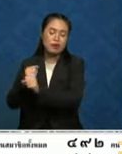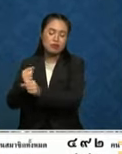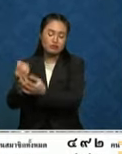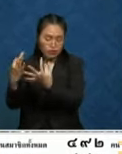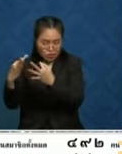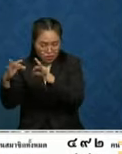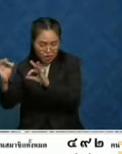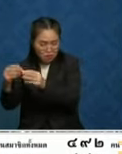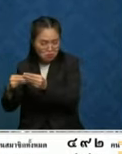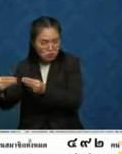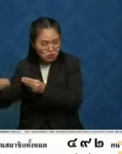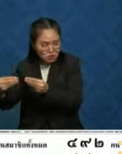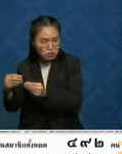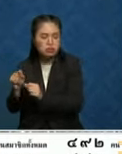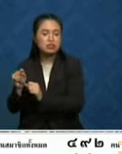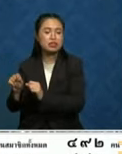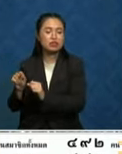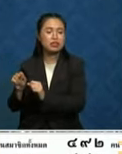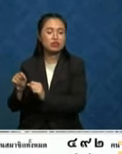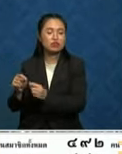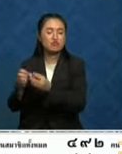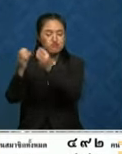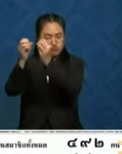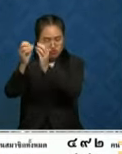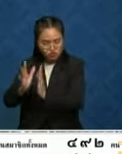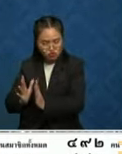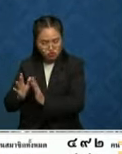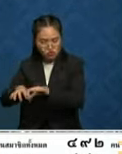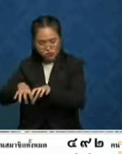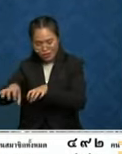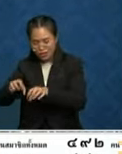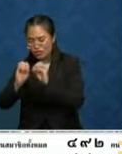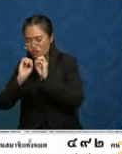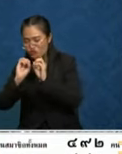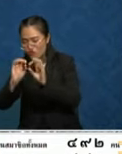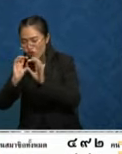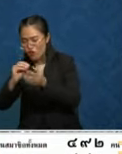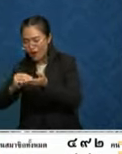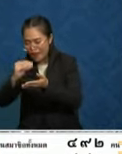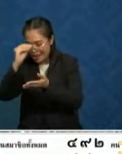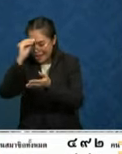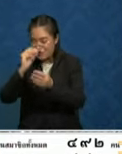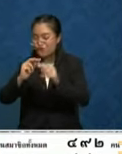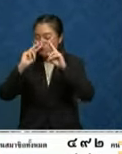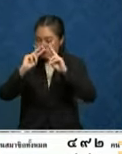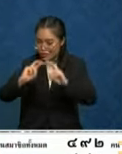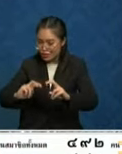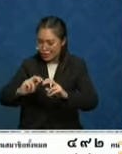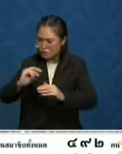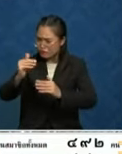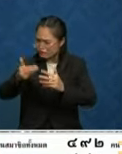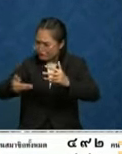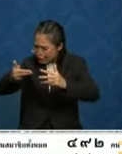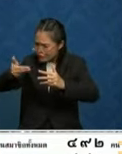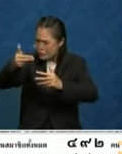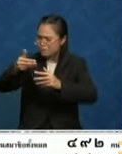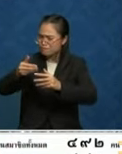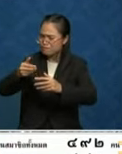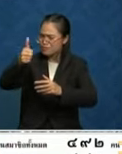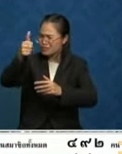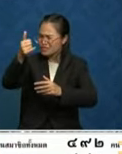ตัวหรือจะให้ทำให้คณะอาจารย์จัดการเรียนการสอนงานวิจัยนะคะให้ดีขึ้นหรือแย่ลง